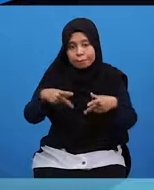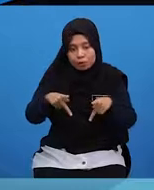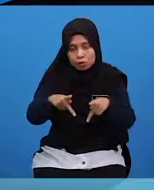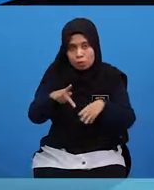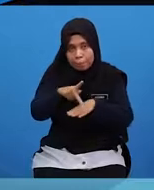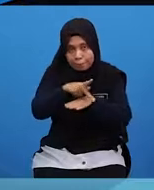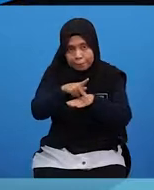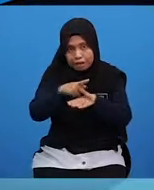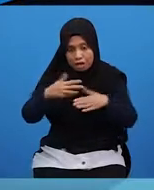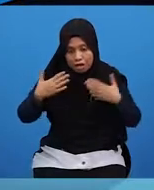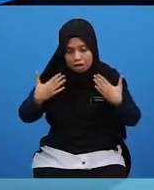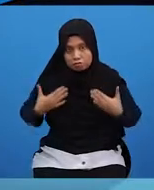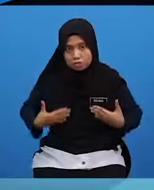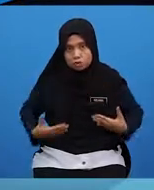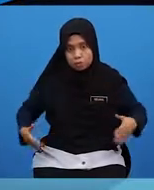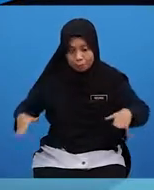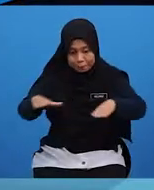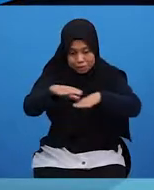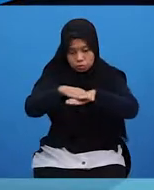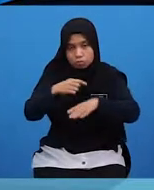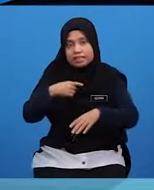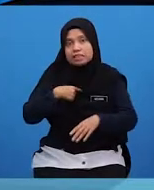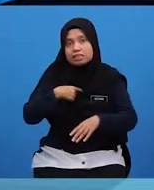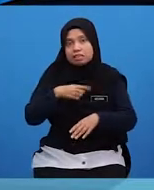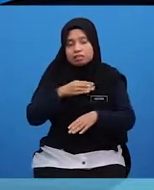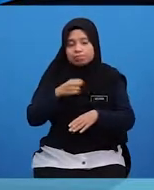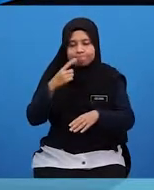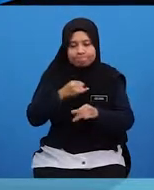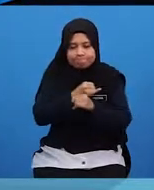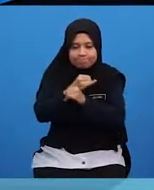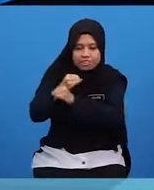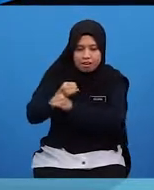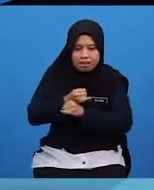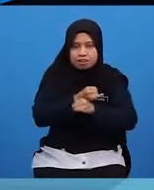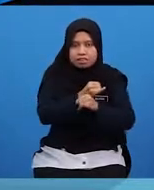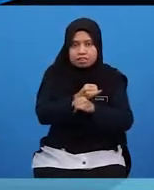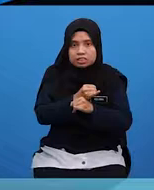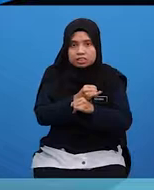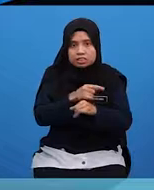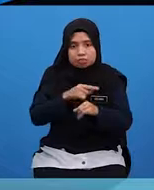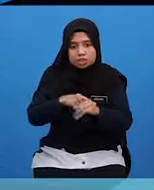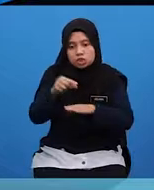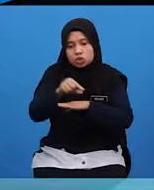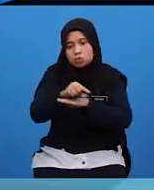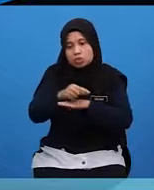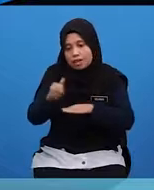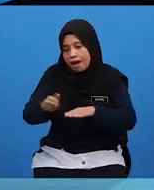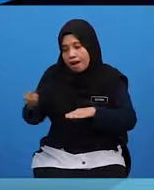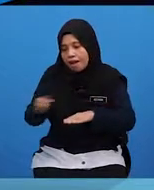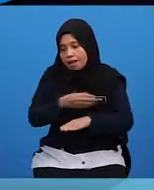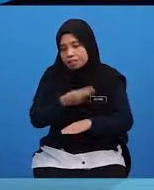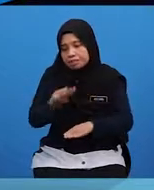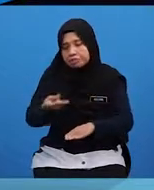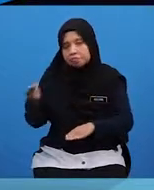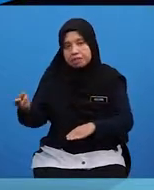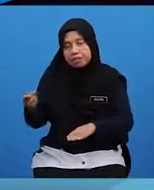memakai pakaian pelindungan diri dan sentiasa cermat semasa mengendalikan peralatan dan bahan cair